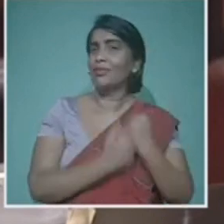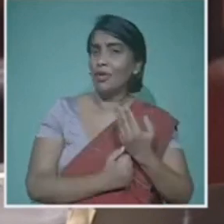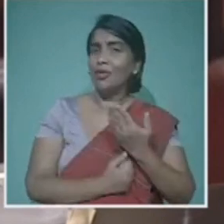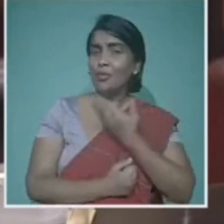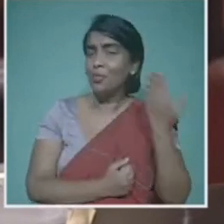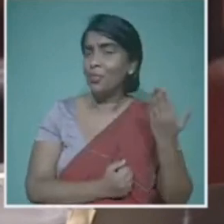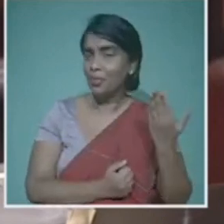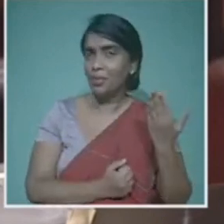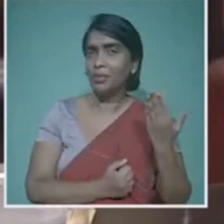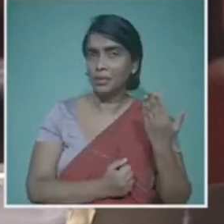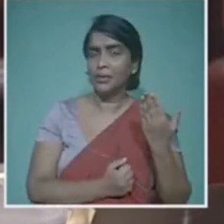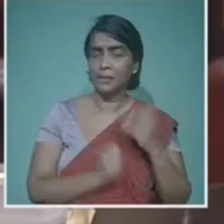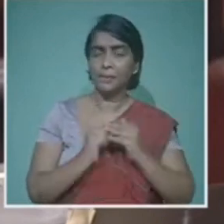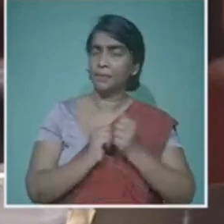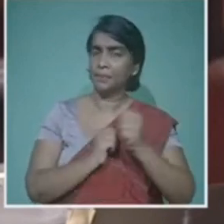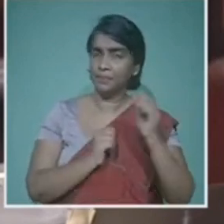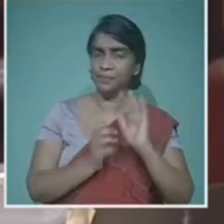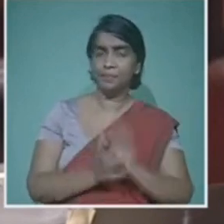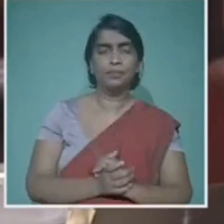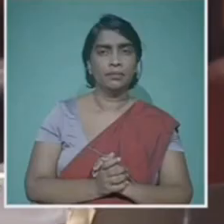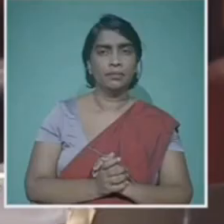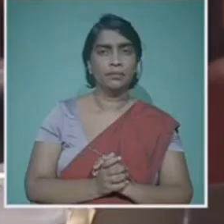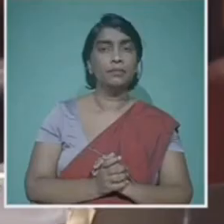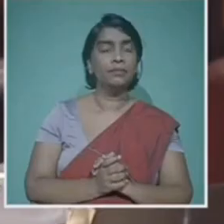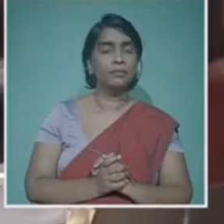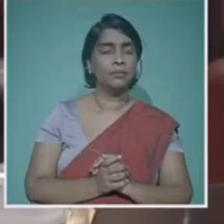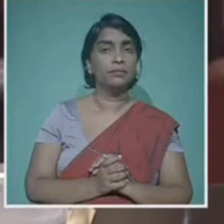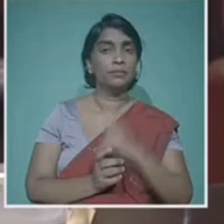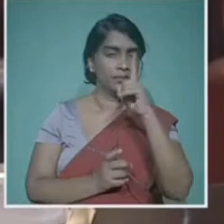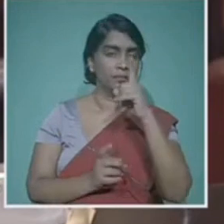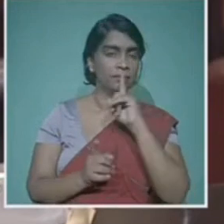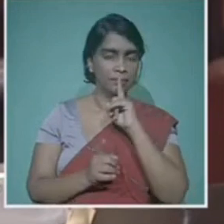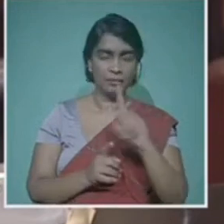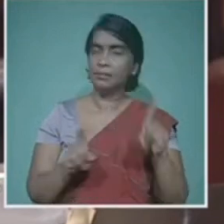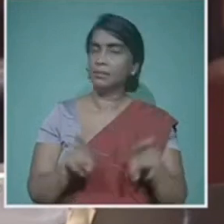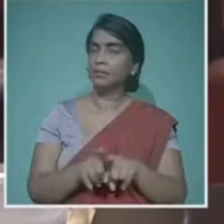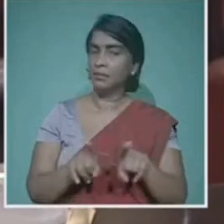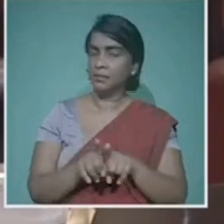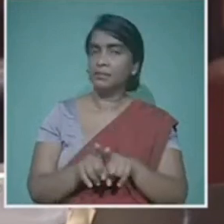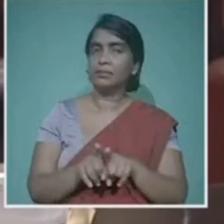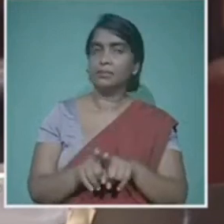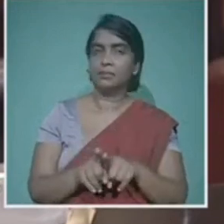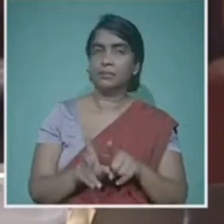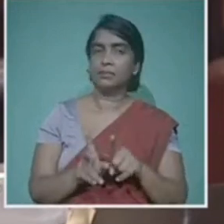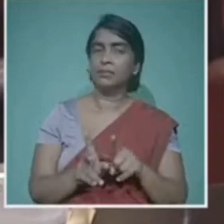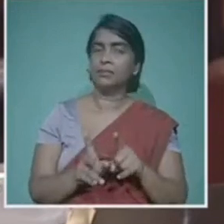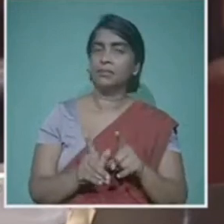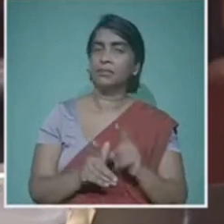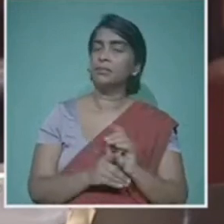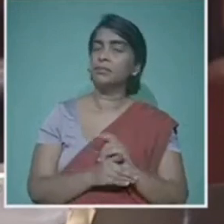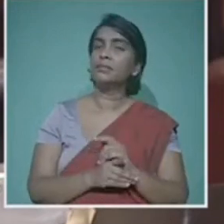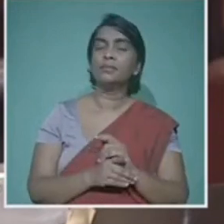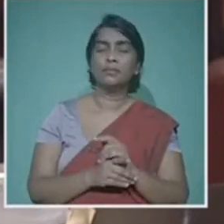பிடிபட்டிருக்கிற நிலையிலே அவர்களை எடுக்க வேண்டும் என்பது. அது சட்ட இப்போ பாஸ்போர்ட் மாற்றங்கள், அது வந்து